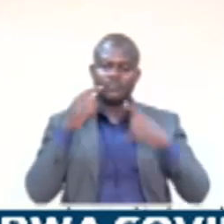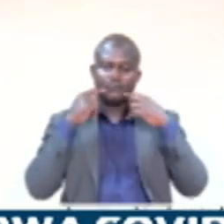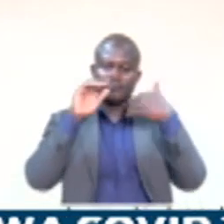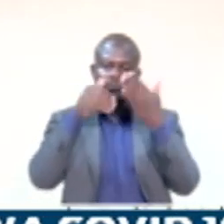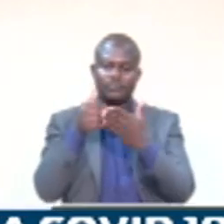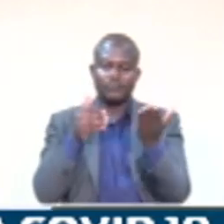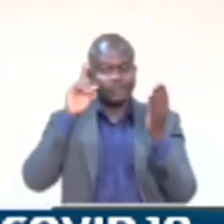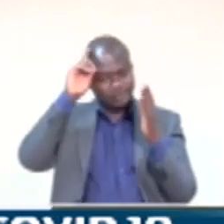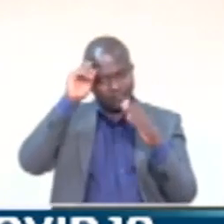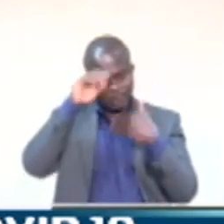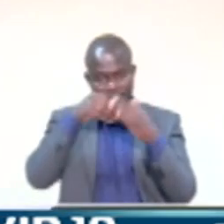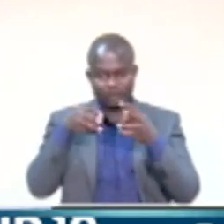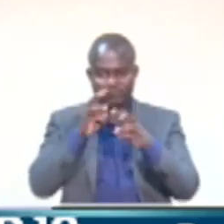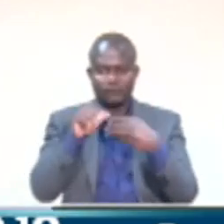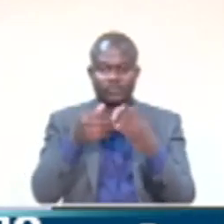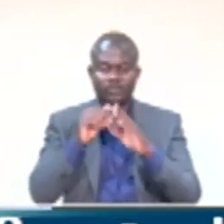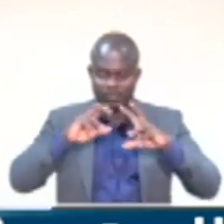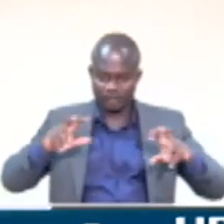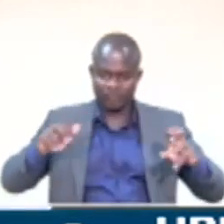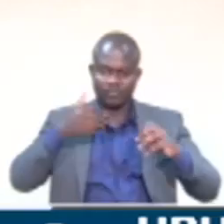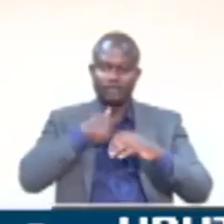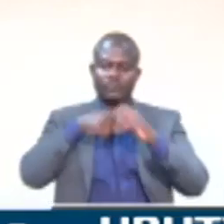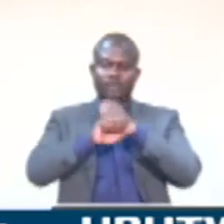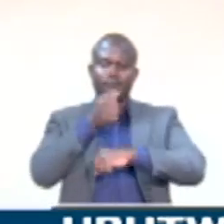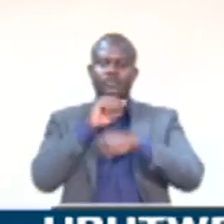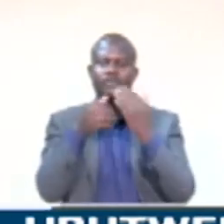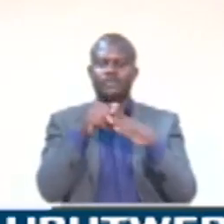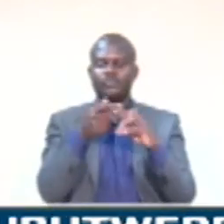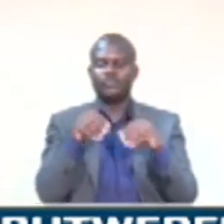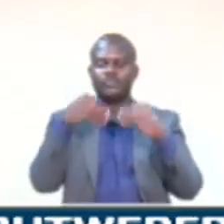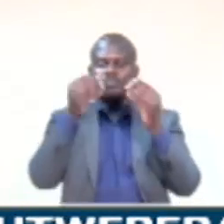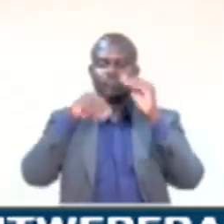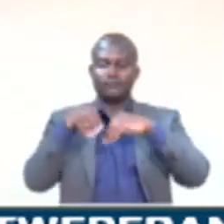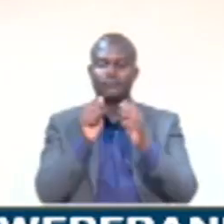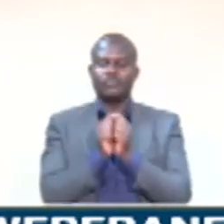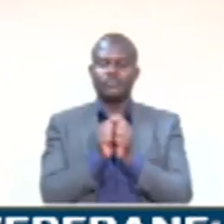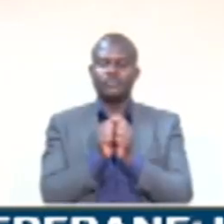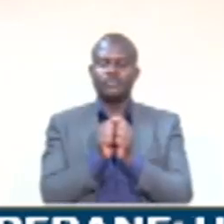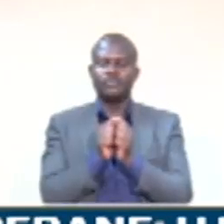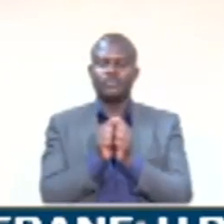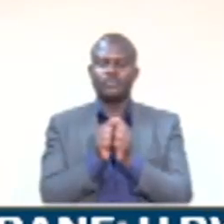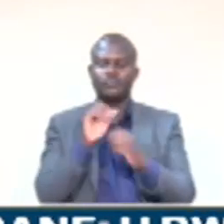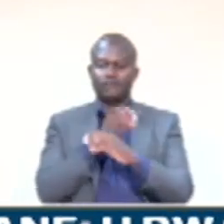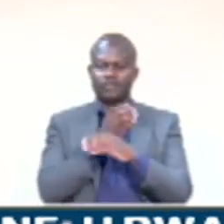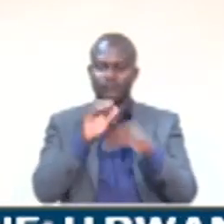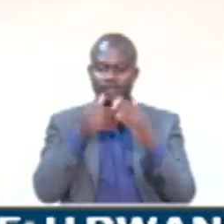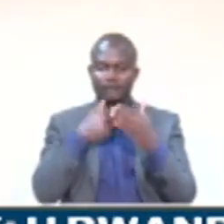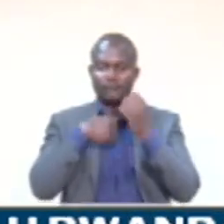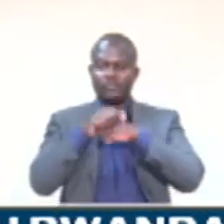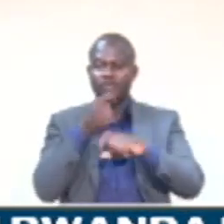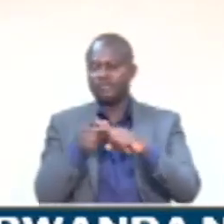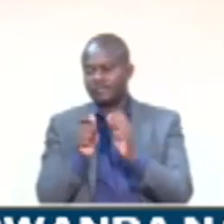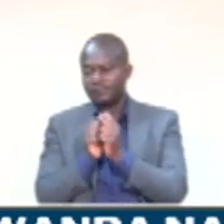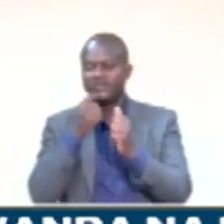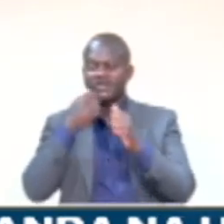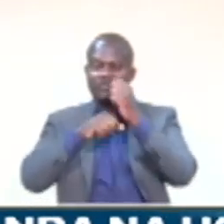ko hatekerejwe uburyo bwo kugenzura abafite ibikorwa bitanga umusaruro. Amadini afite ibikorwa bitandukanye, hari